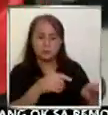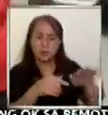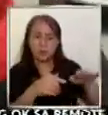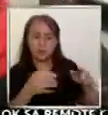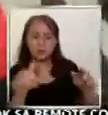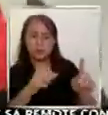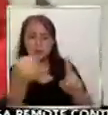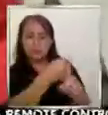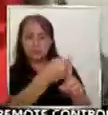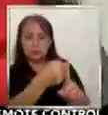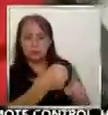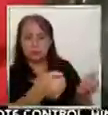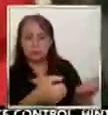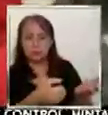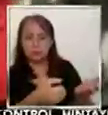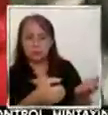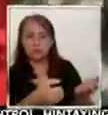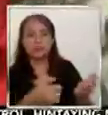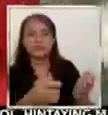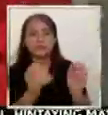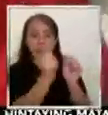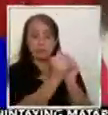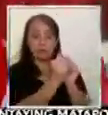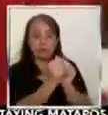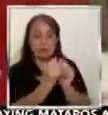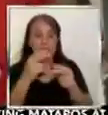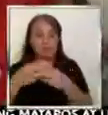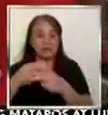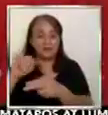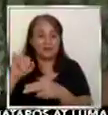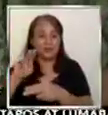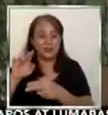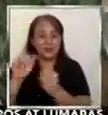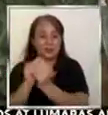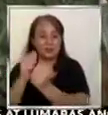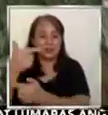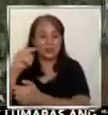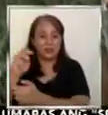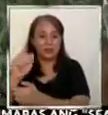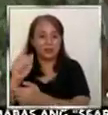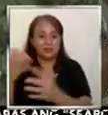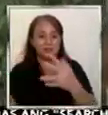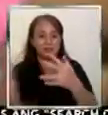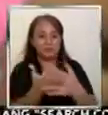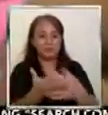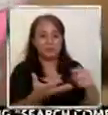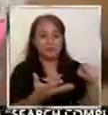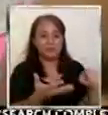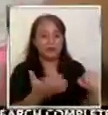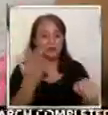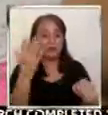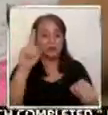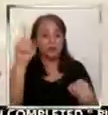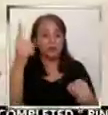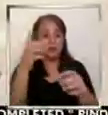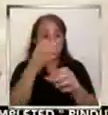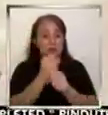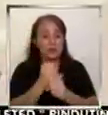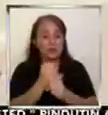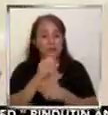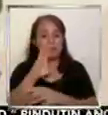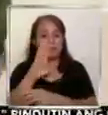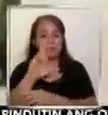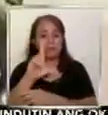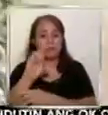Nagpasama si Jodeline sa GMA News para magsampa ng reklamo. Kumuha muna siya ng kopya ng blotter sa barangay, saka sinamahan